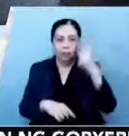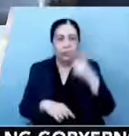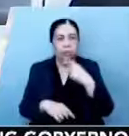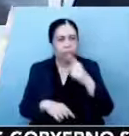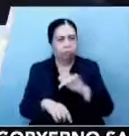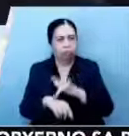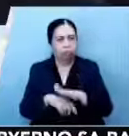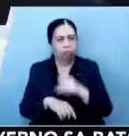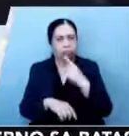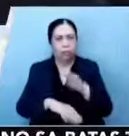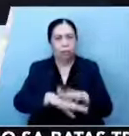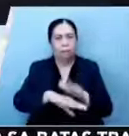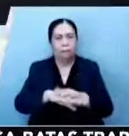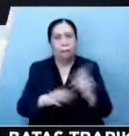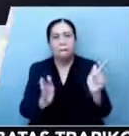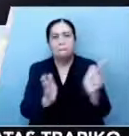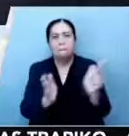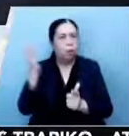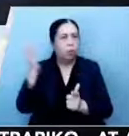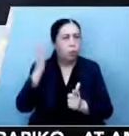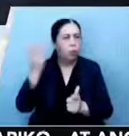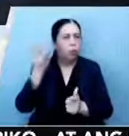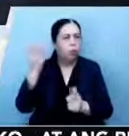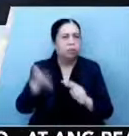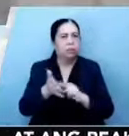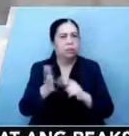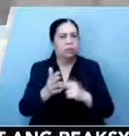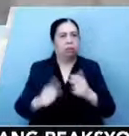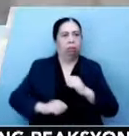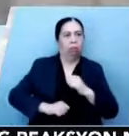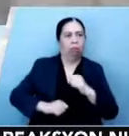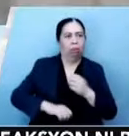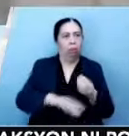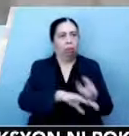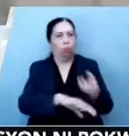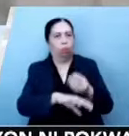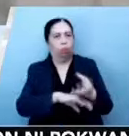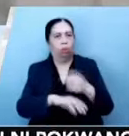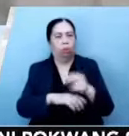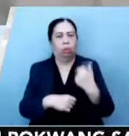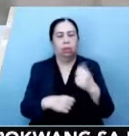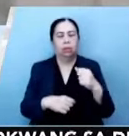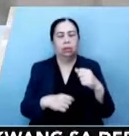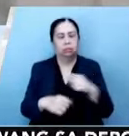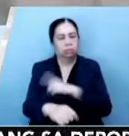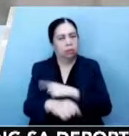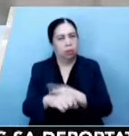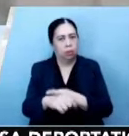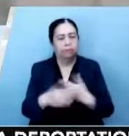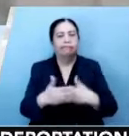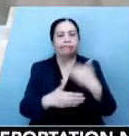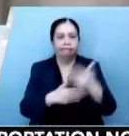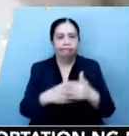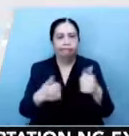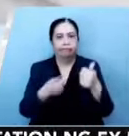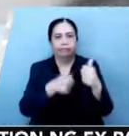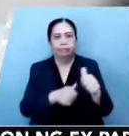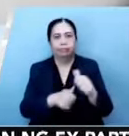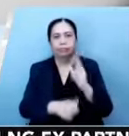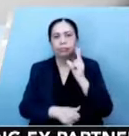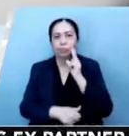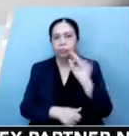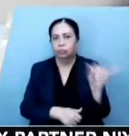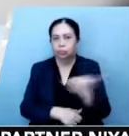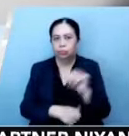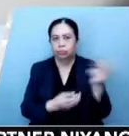pinagbawal ng wangwang na simboloan niya ng pag-aabuso sa kapangyarihan. Bagay na sinuportahan ng sumunod sa kanyang si dating Pangulong Rodrigo Duterte.